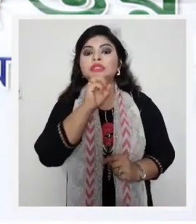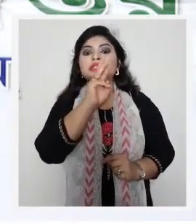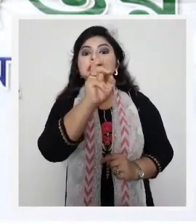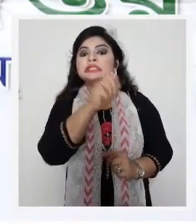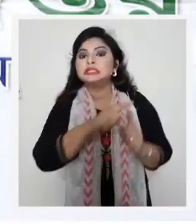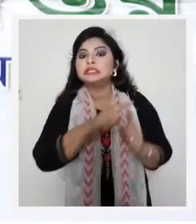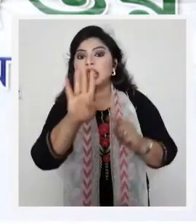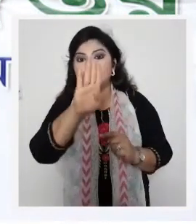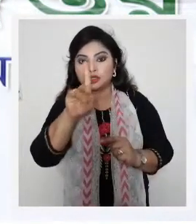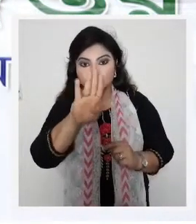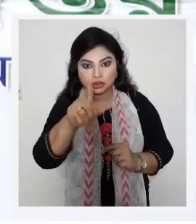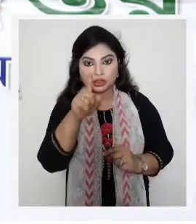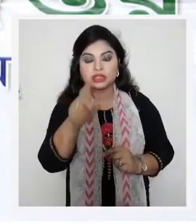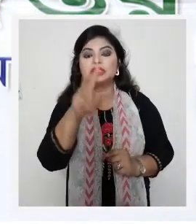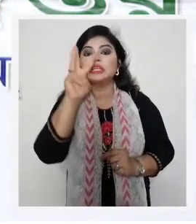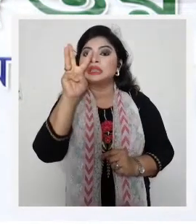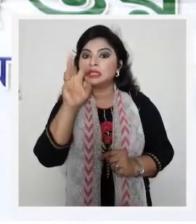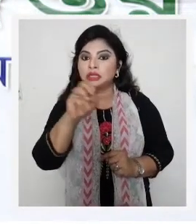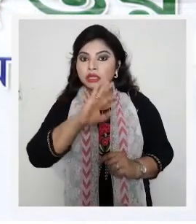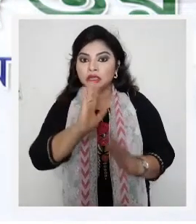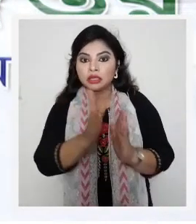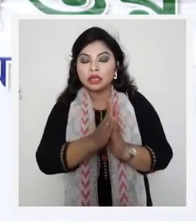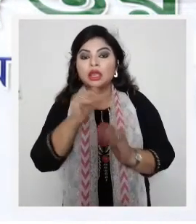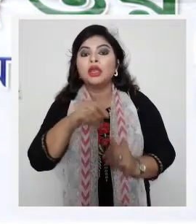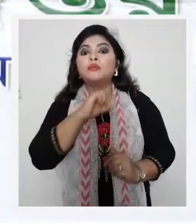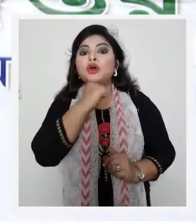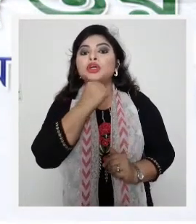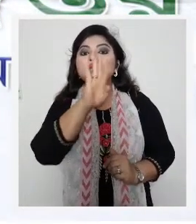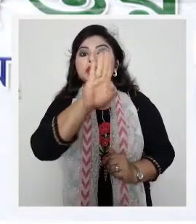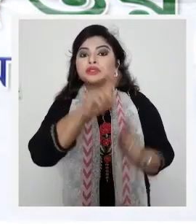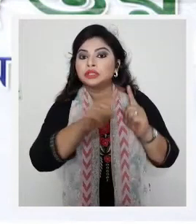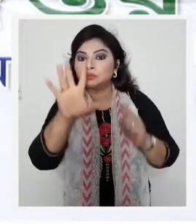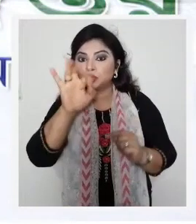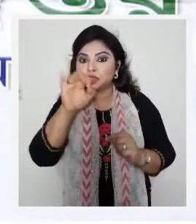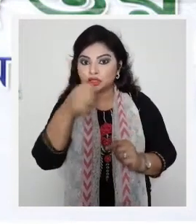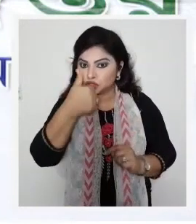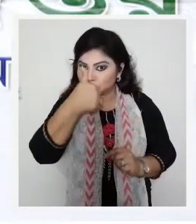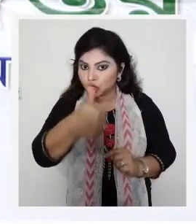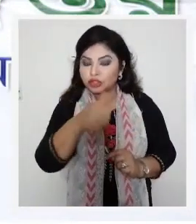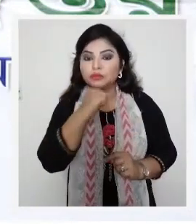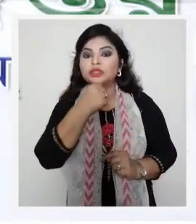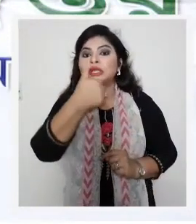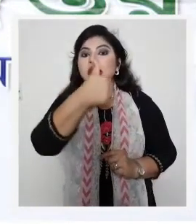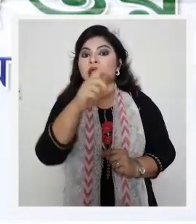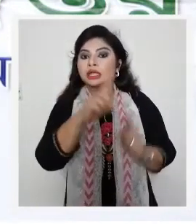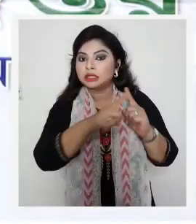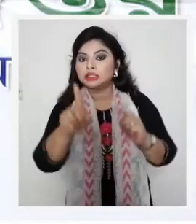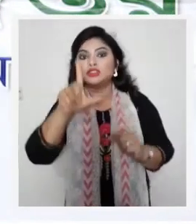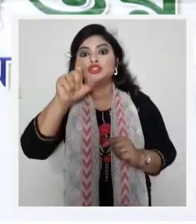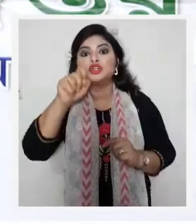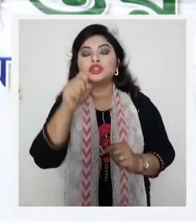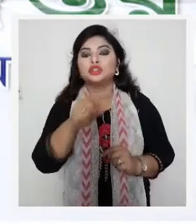বয়স বিভাজনে 21 থেকে 30 বছর 1 জন, 31 থেকে 40 বছর 1 জন,